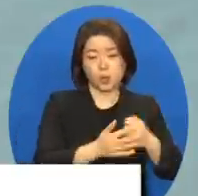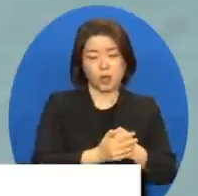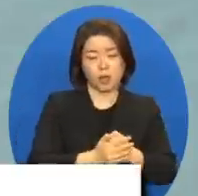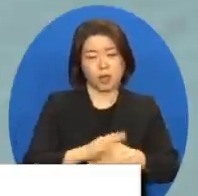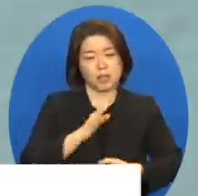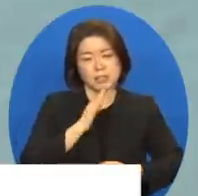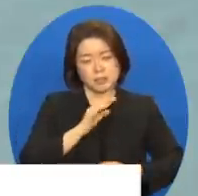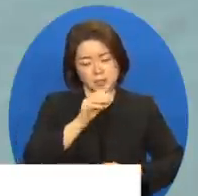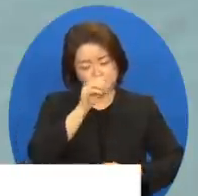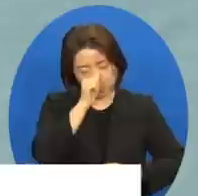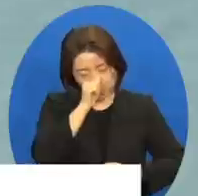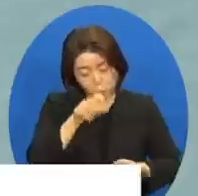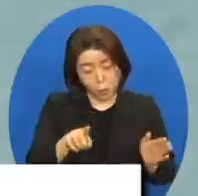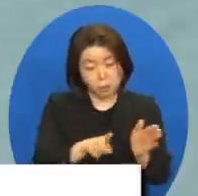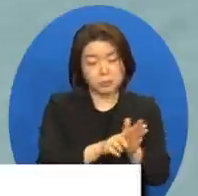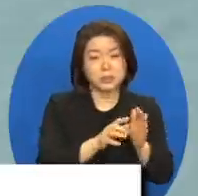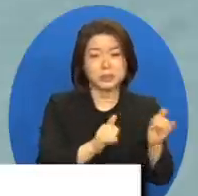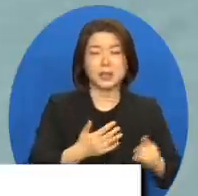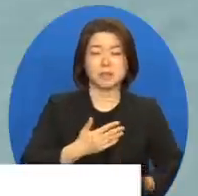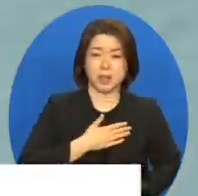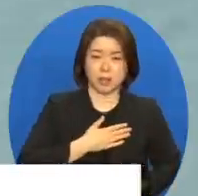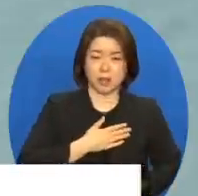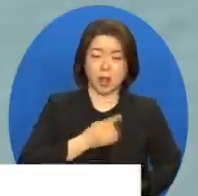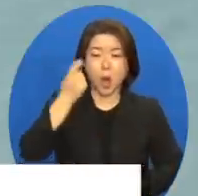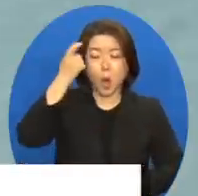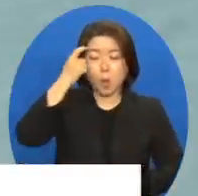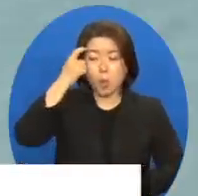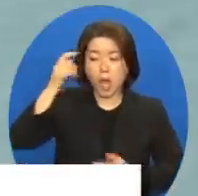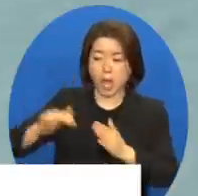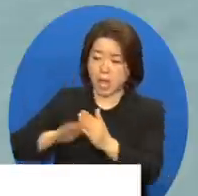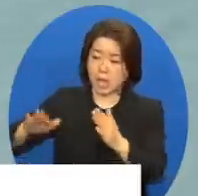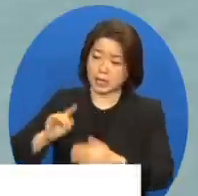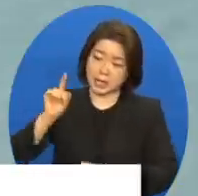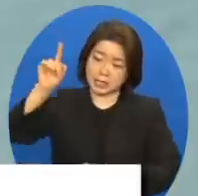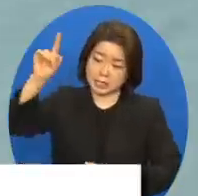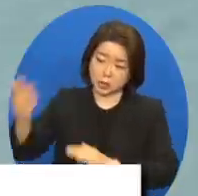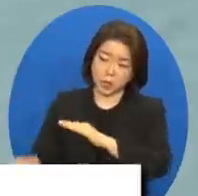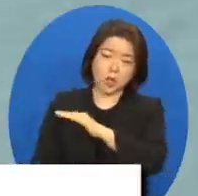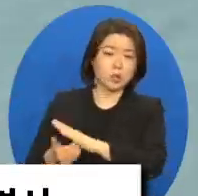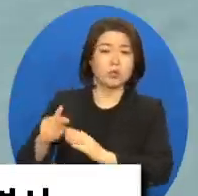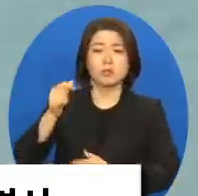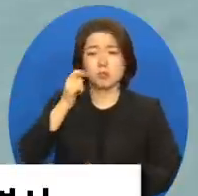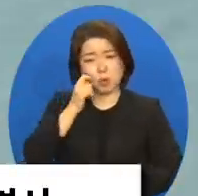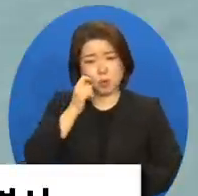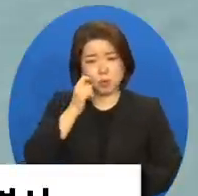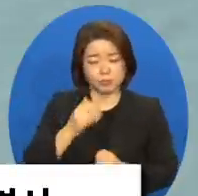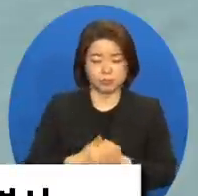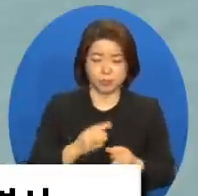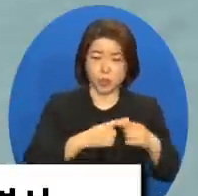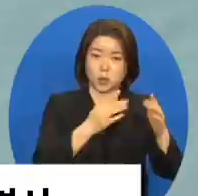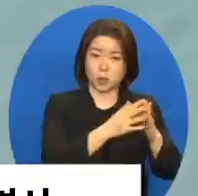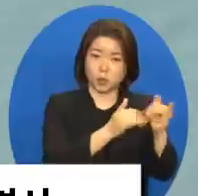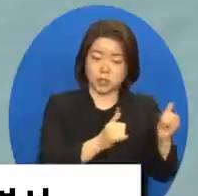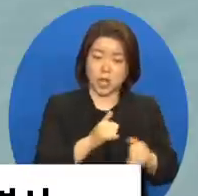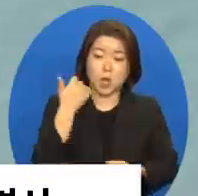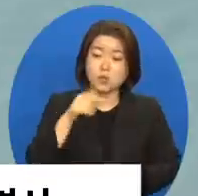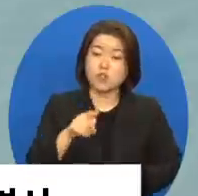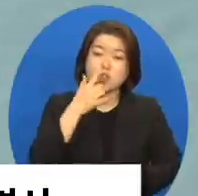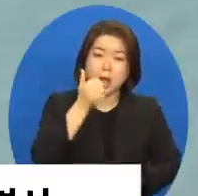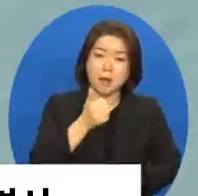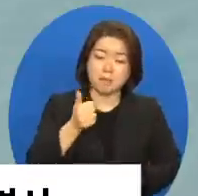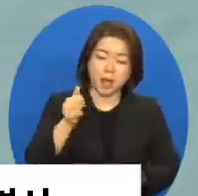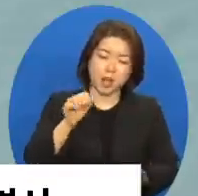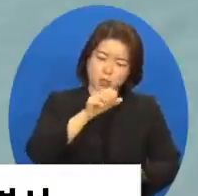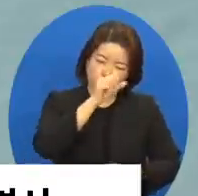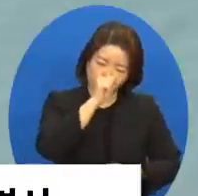좋은 신자이던 내가 왜 가정천국은 이룰 수 없는 걸까? 교인들에게는 누구 아빠만한 사람이